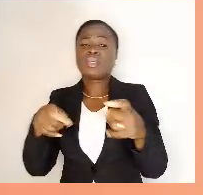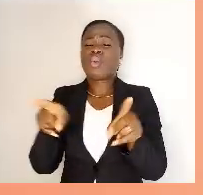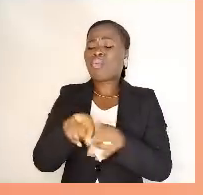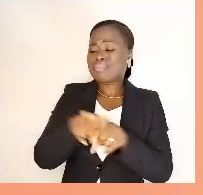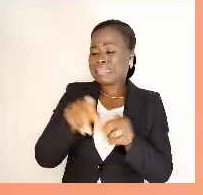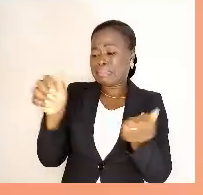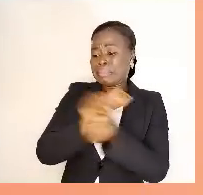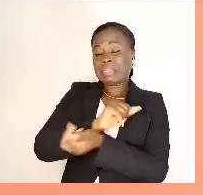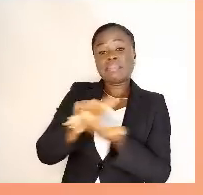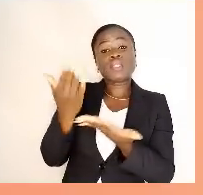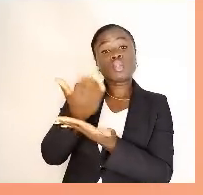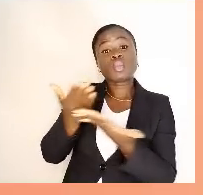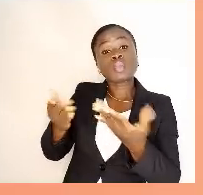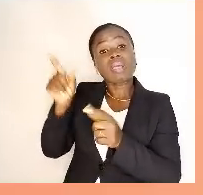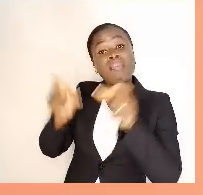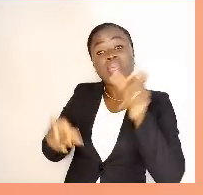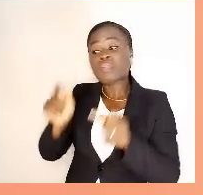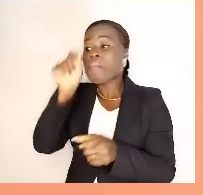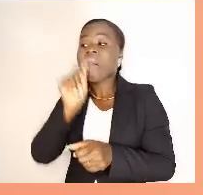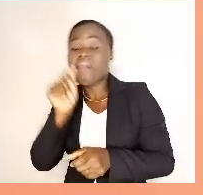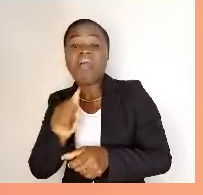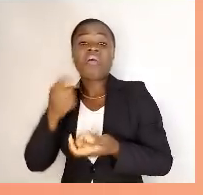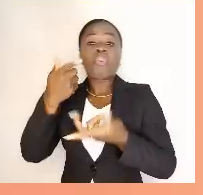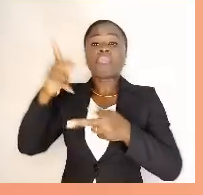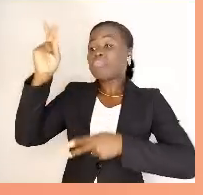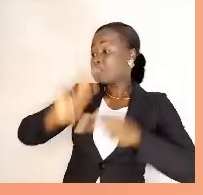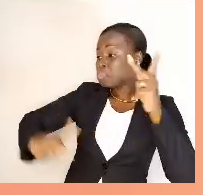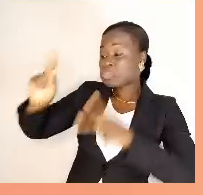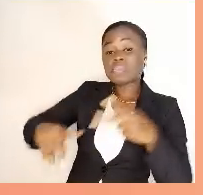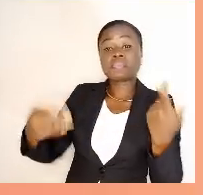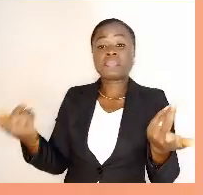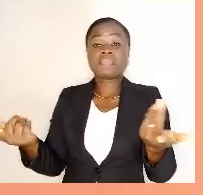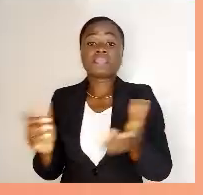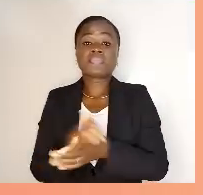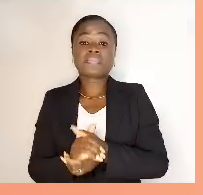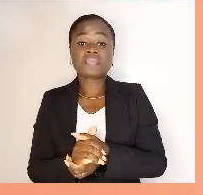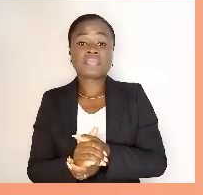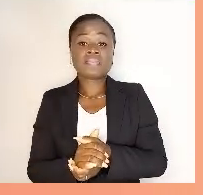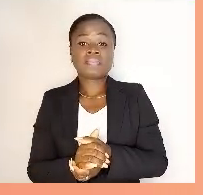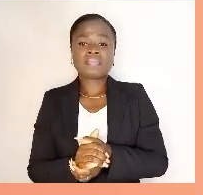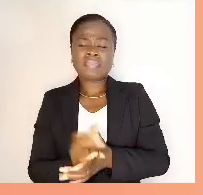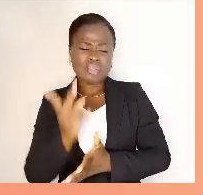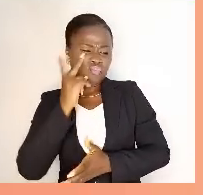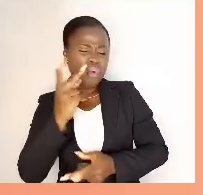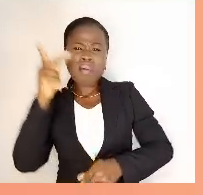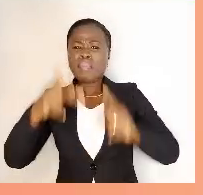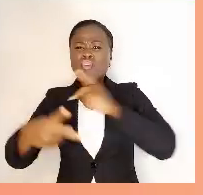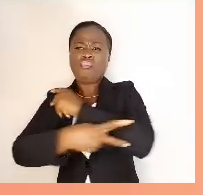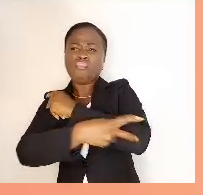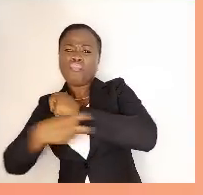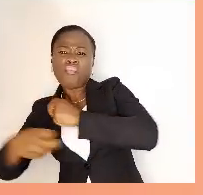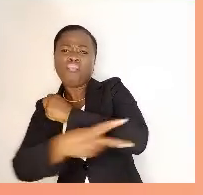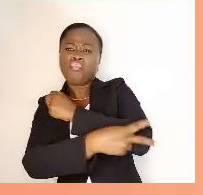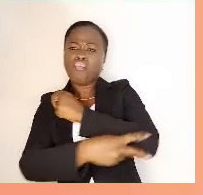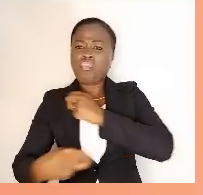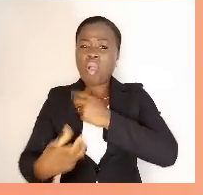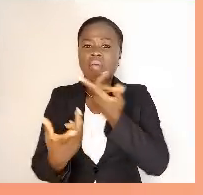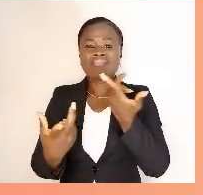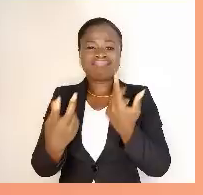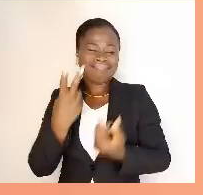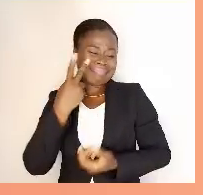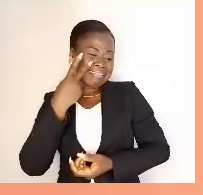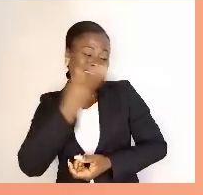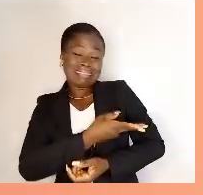ainsi que la destruction massive de biens publics et privés. Les scènes de violence et de pillage auxquelles